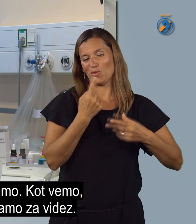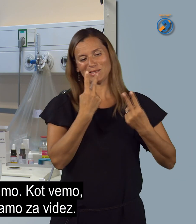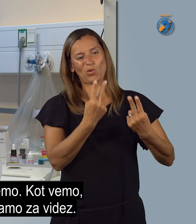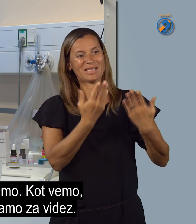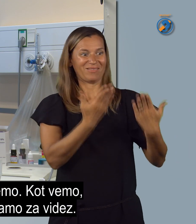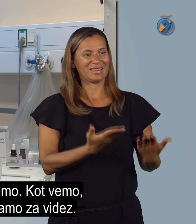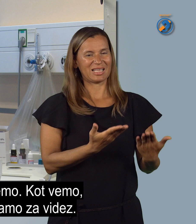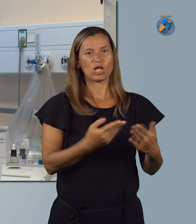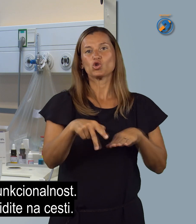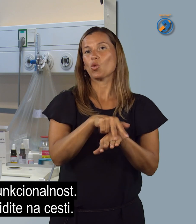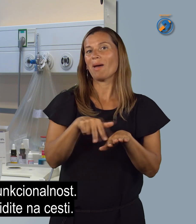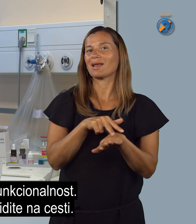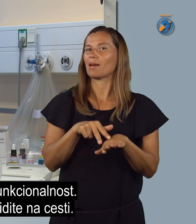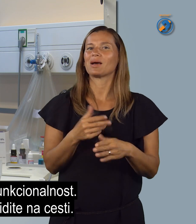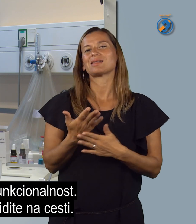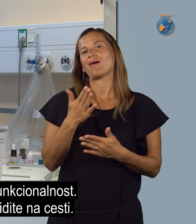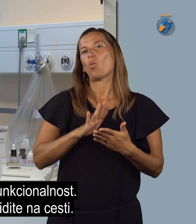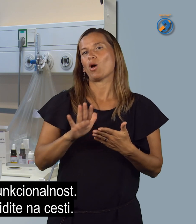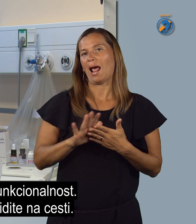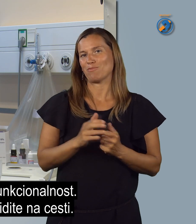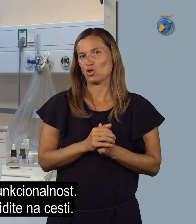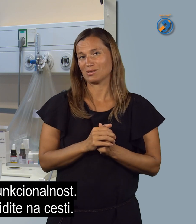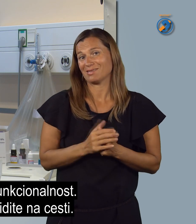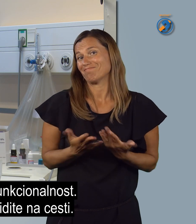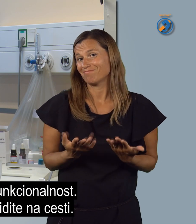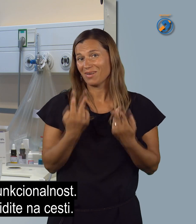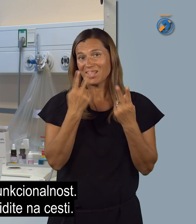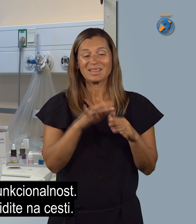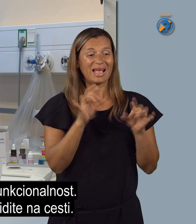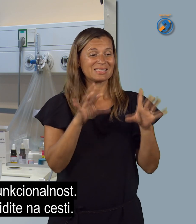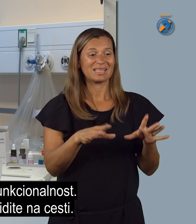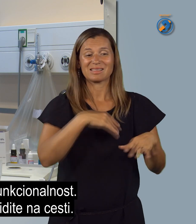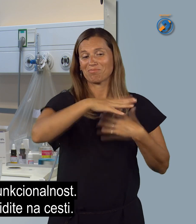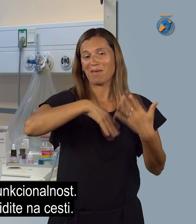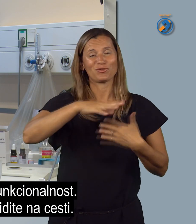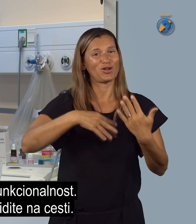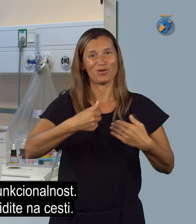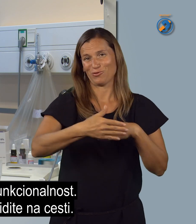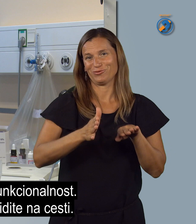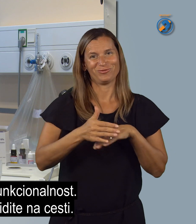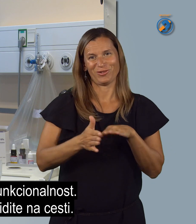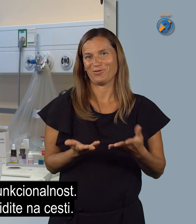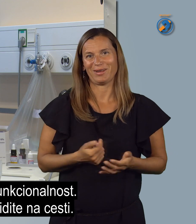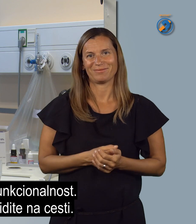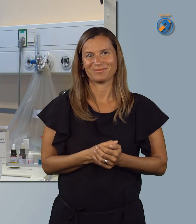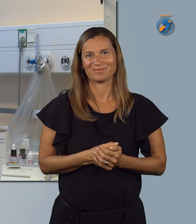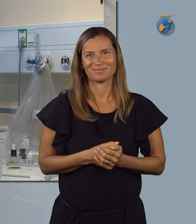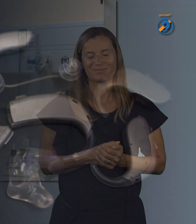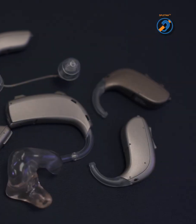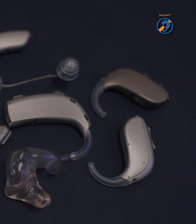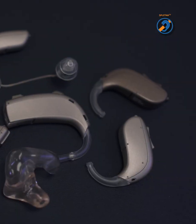samo za videz, superke pa samo za funkcionalnost. Pa vidite na cesti vse obutve.